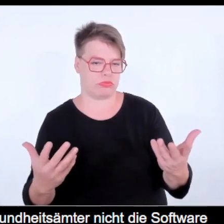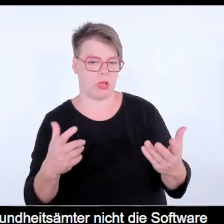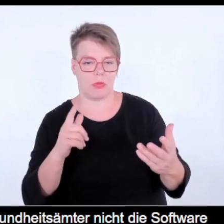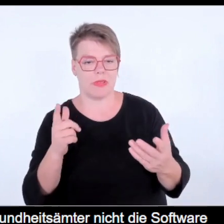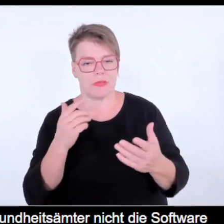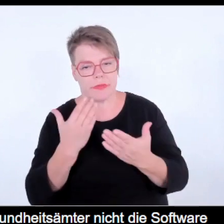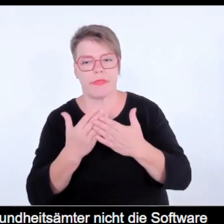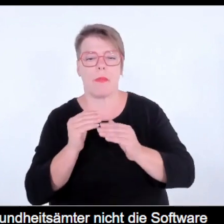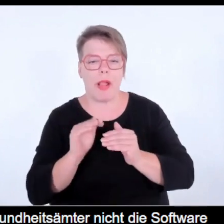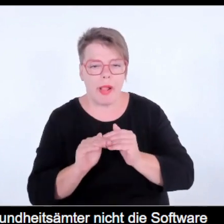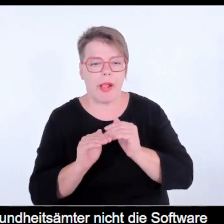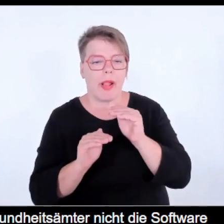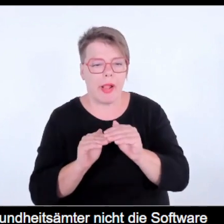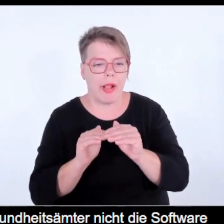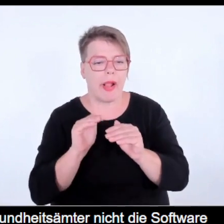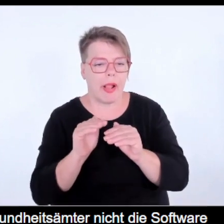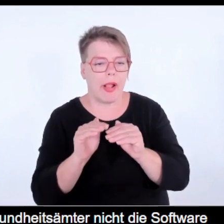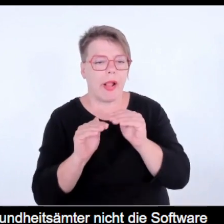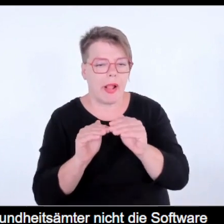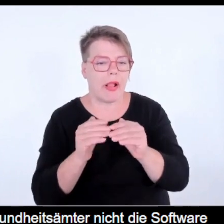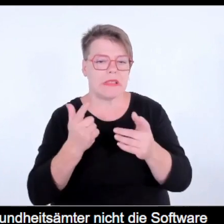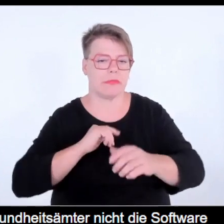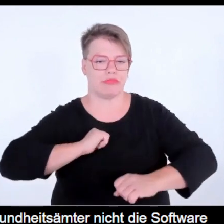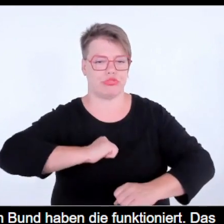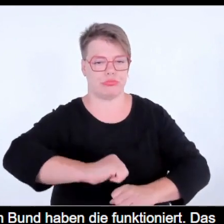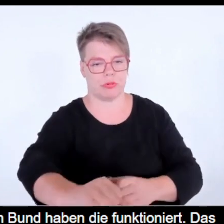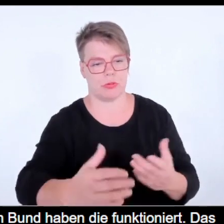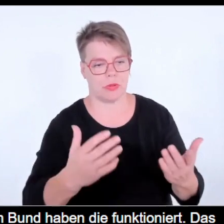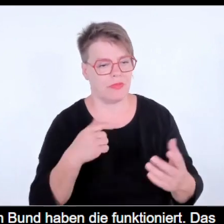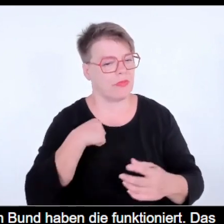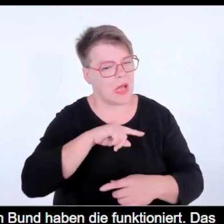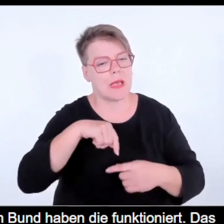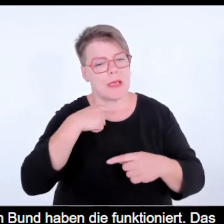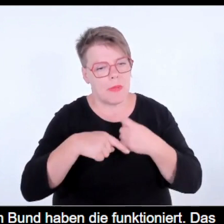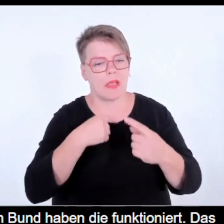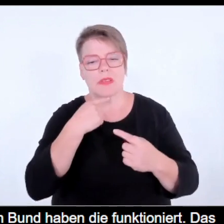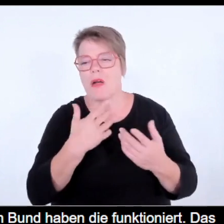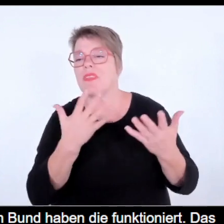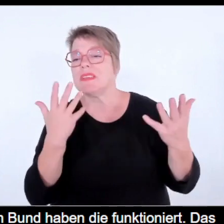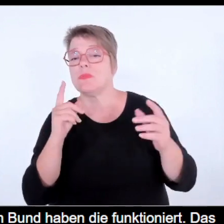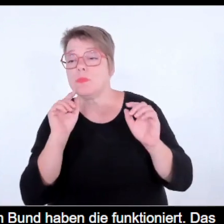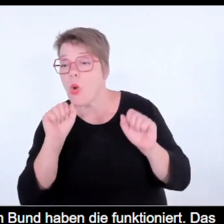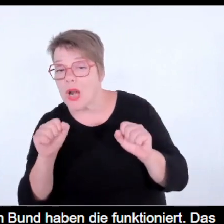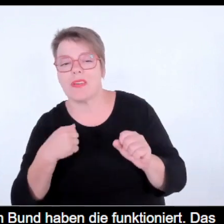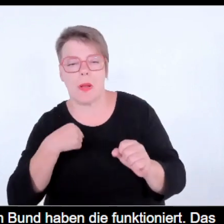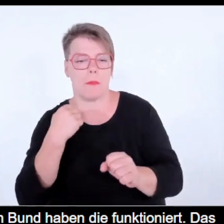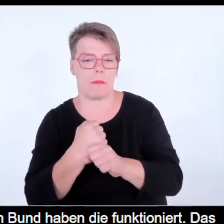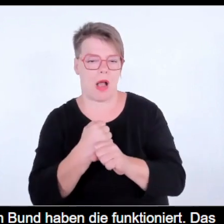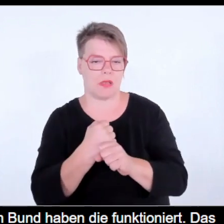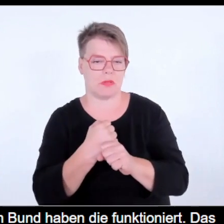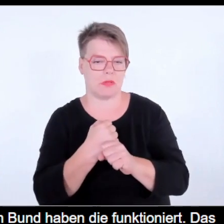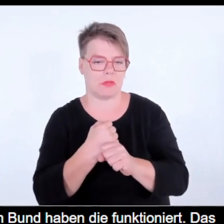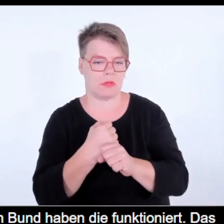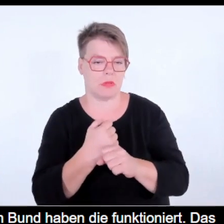Das nächste ist Christoph Lang von RTL. Ja, danke. Frage an die Staatskanzlei. Dieses Projekt, die Möglichkeiten von